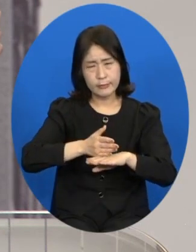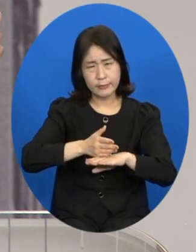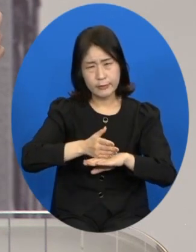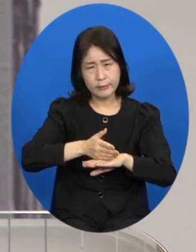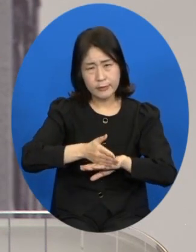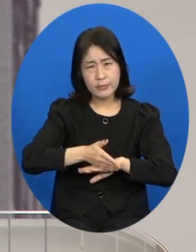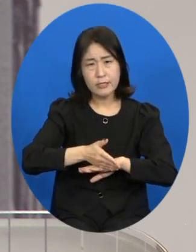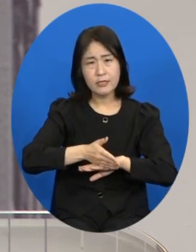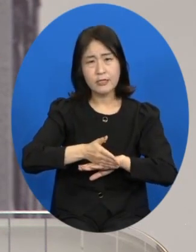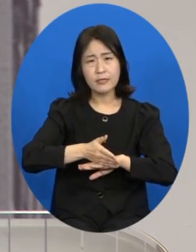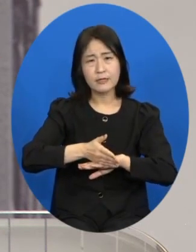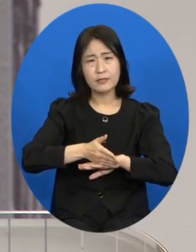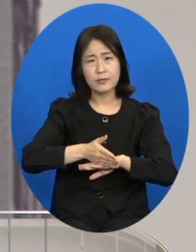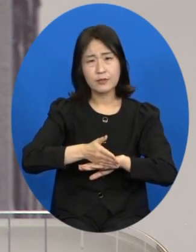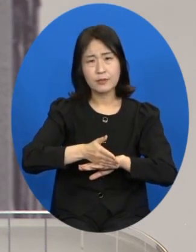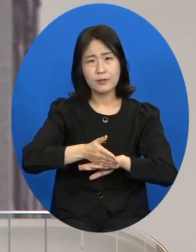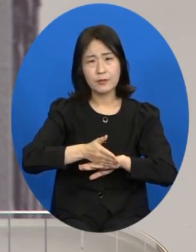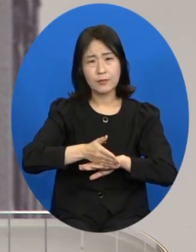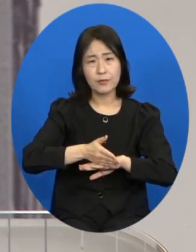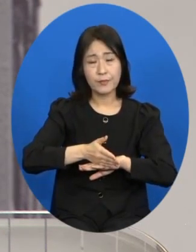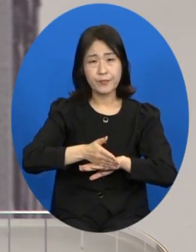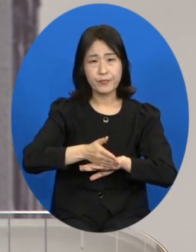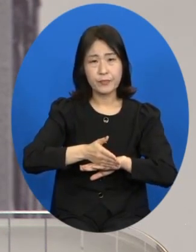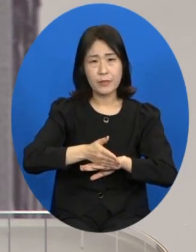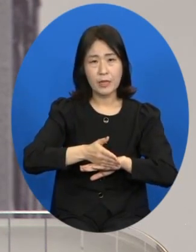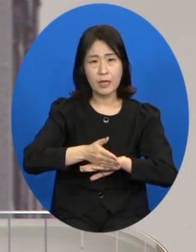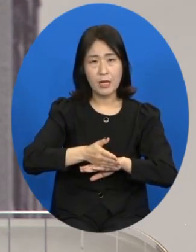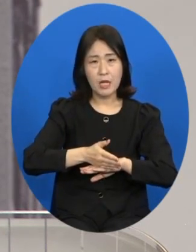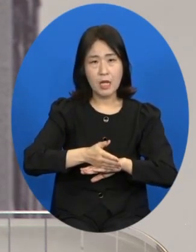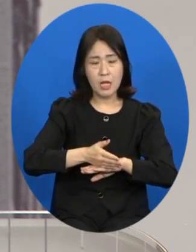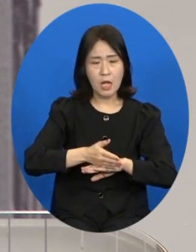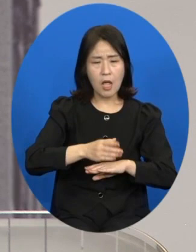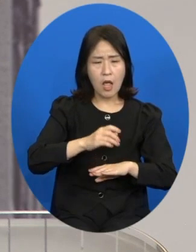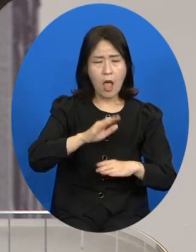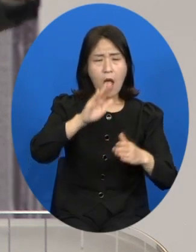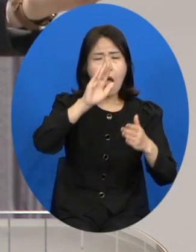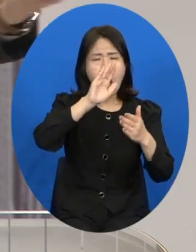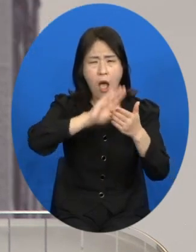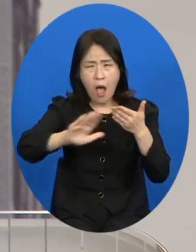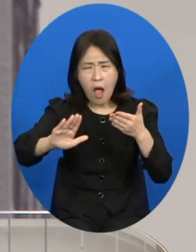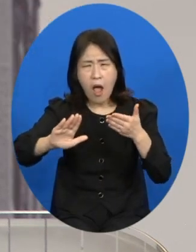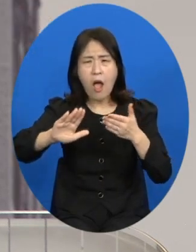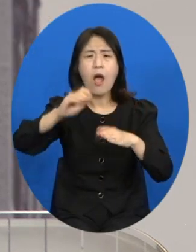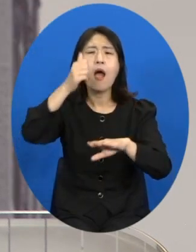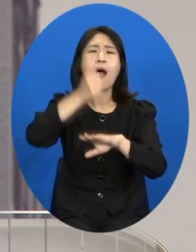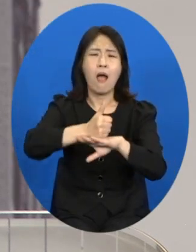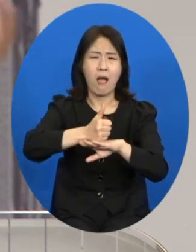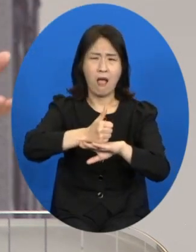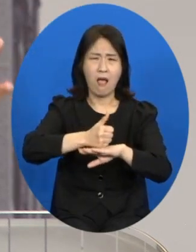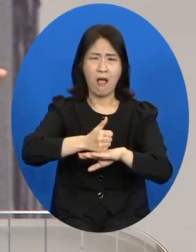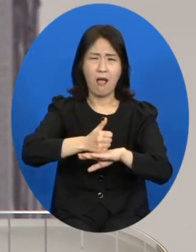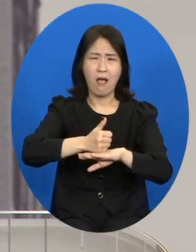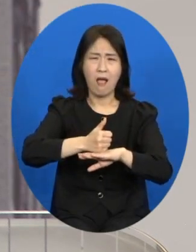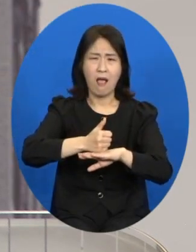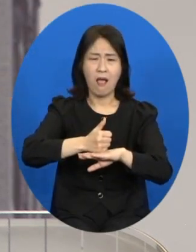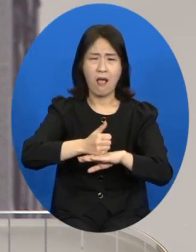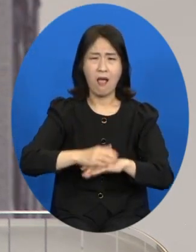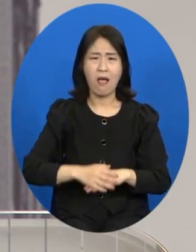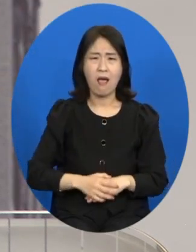가서이 세 번째 선수에 자기 팀 동료에게 배턴을 넘겨줘요 그리고 띠를 넘겨줍니다